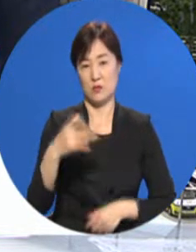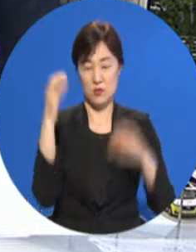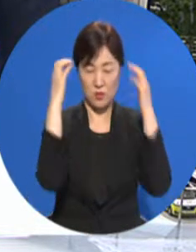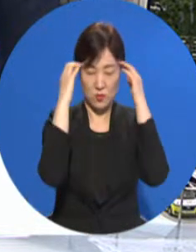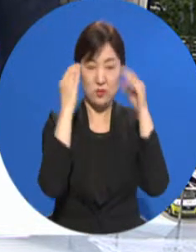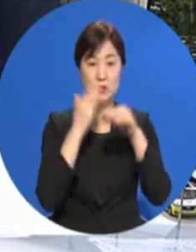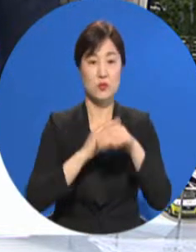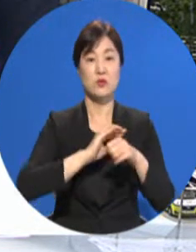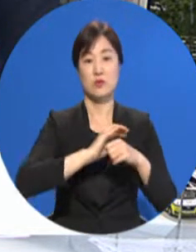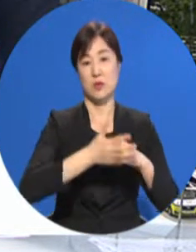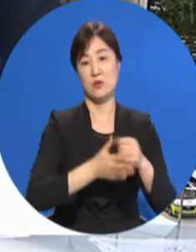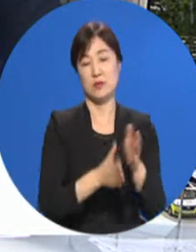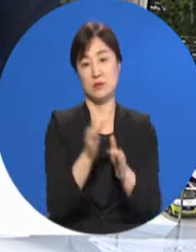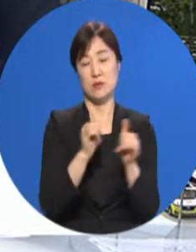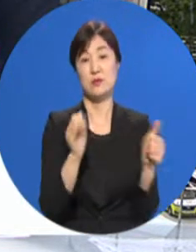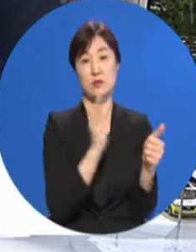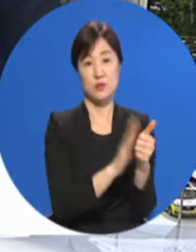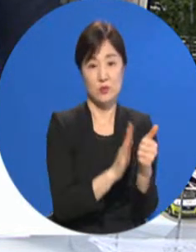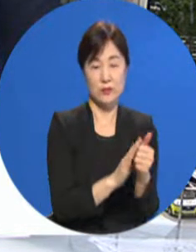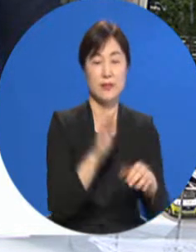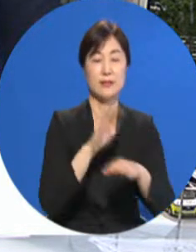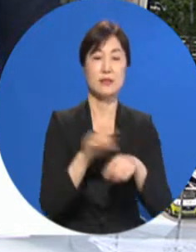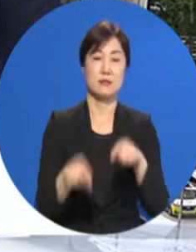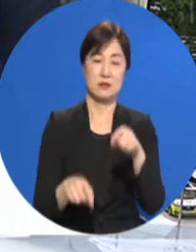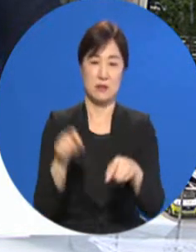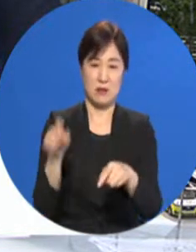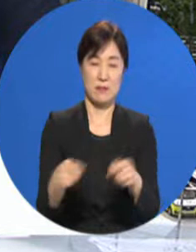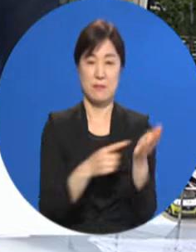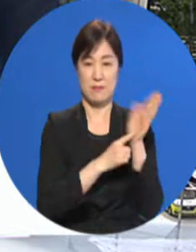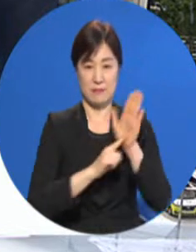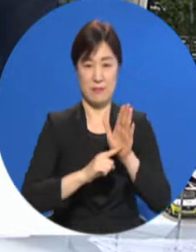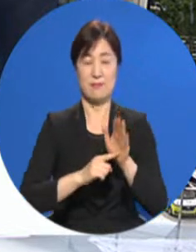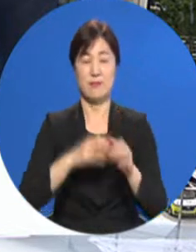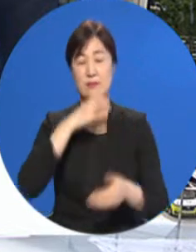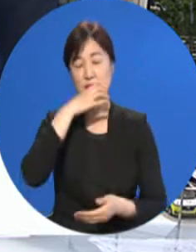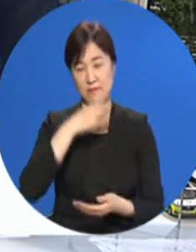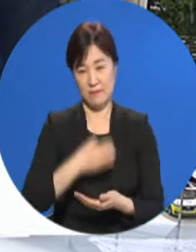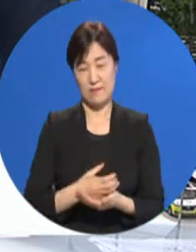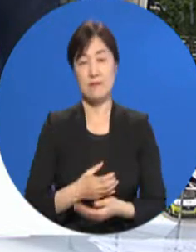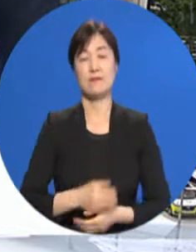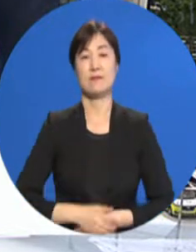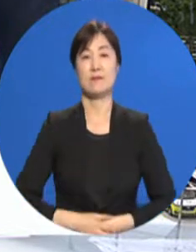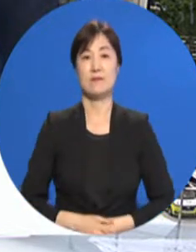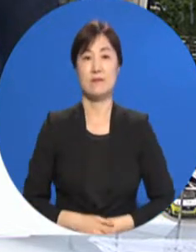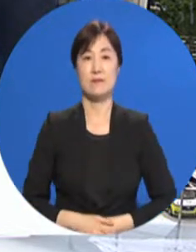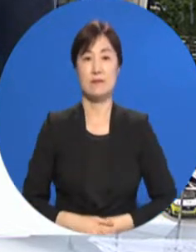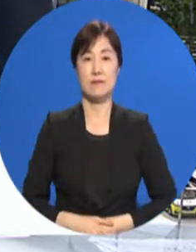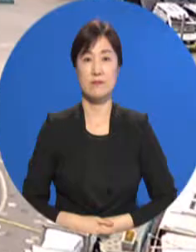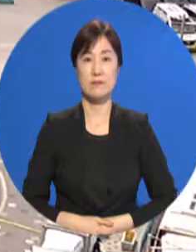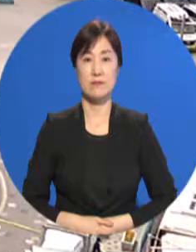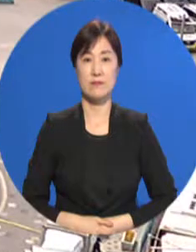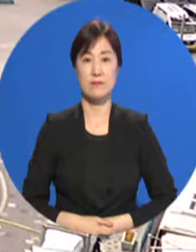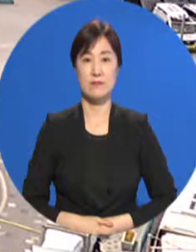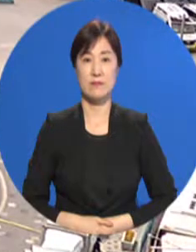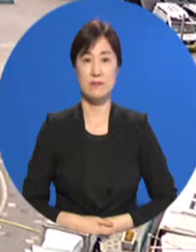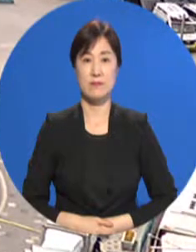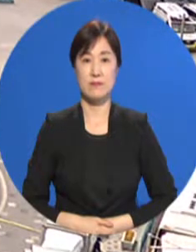대구 시민들을 돕는 실천으로 이어졌다고 평가해 큰 울림을 줬습니다. 이계상 기자입니다.